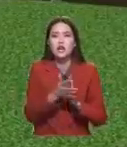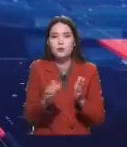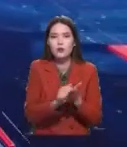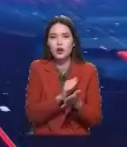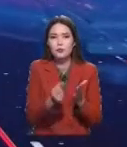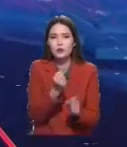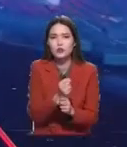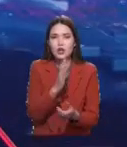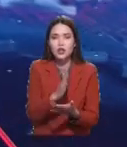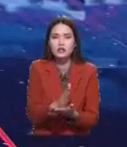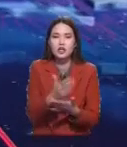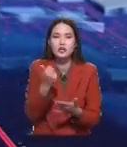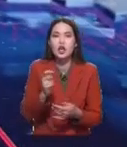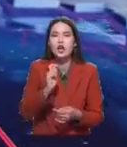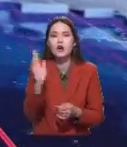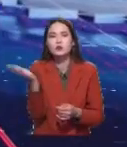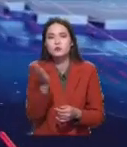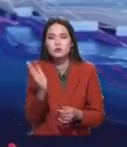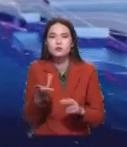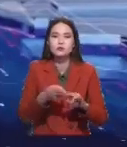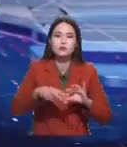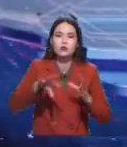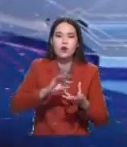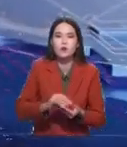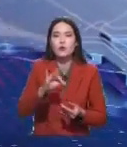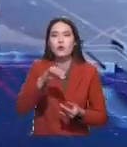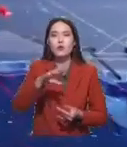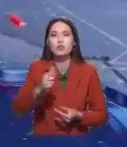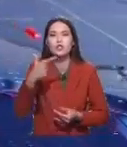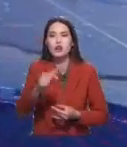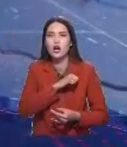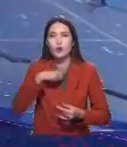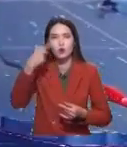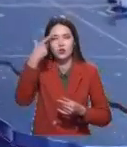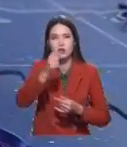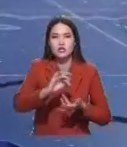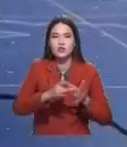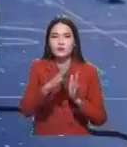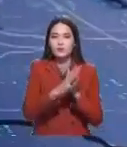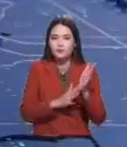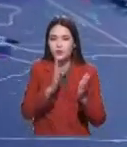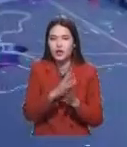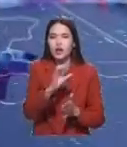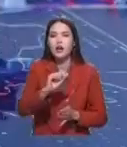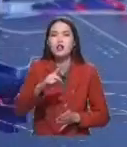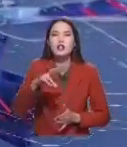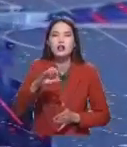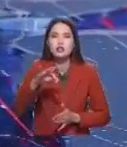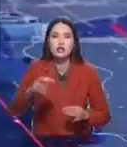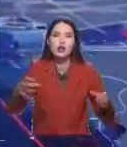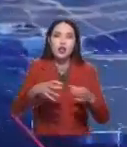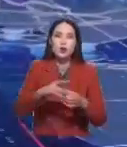дейді. Журналист Руди Галетти өзінің Instagram парақшасында былай деп жазды. Әл-Хиляль командасы Жозе